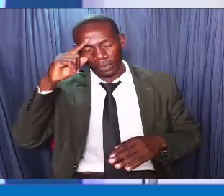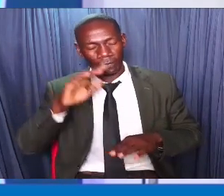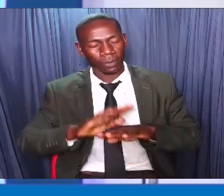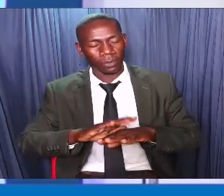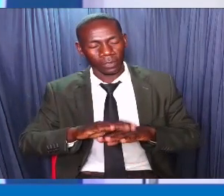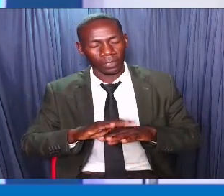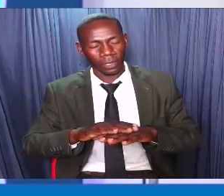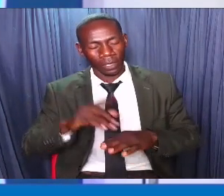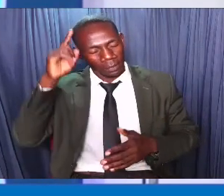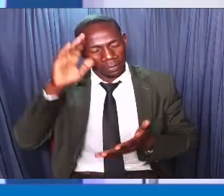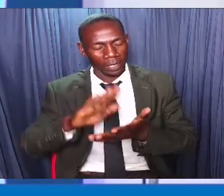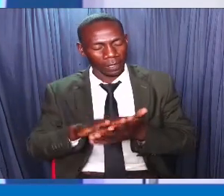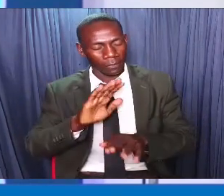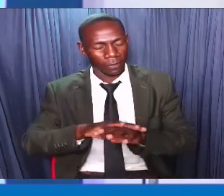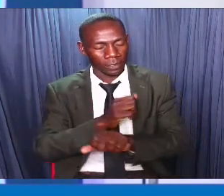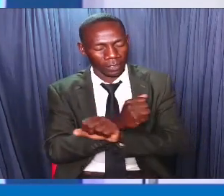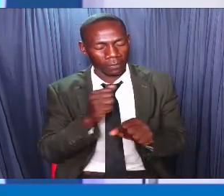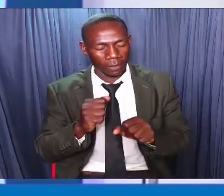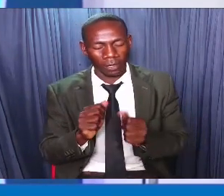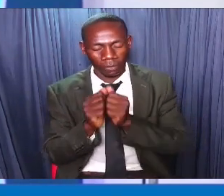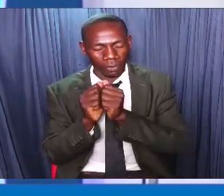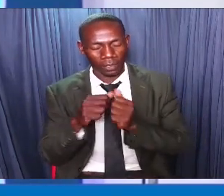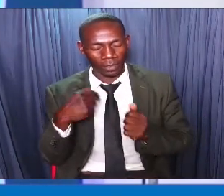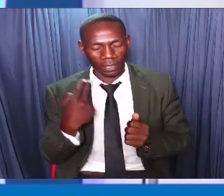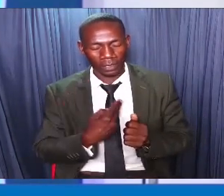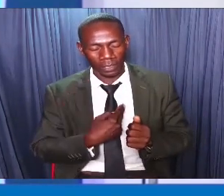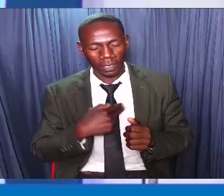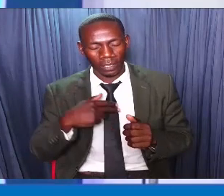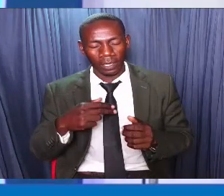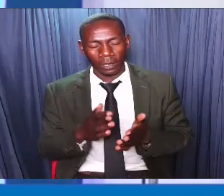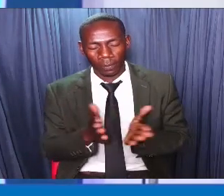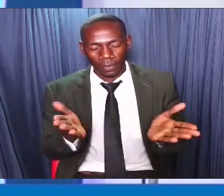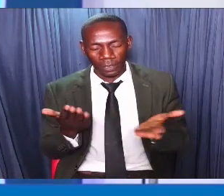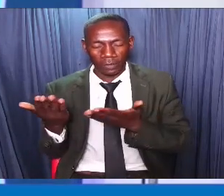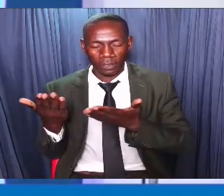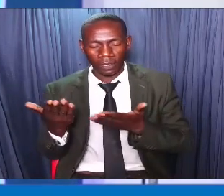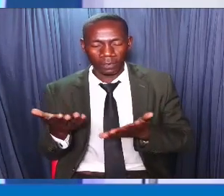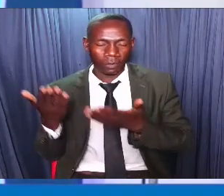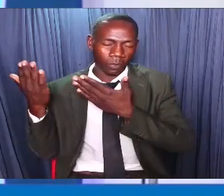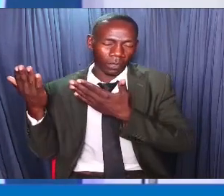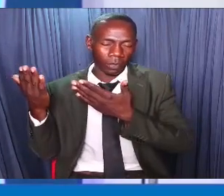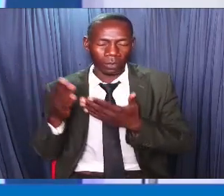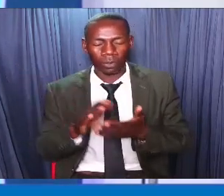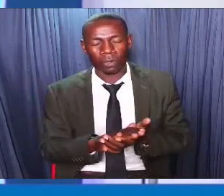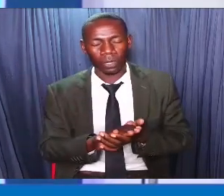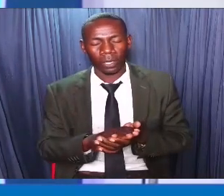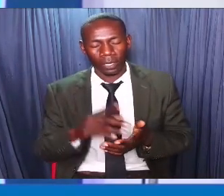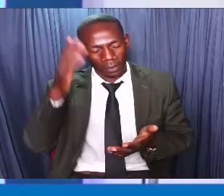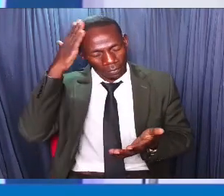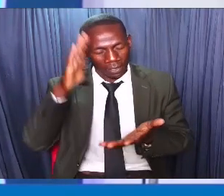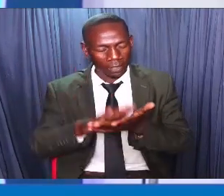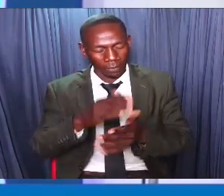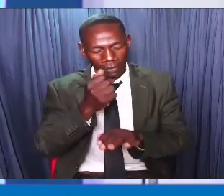yetu. Naamini Mwokozi mwema uko pamoja nasi, naifungua ibada hii mikononi mwako, nikiamini